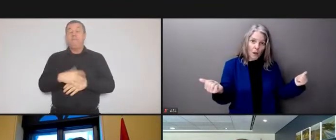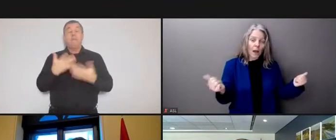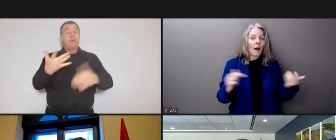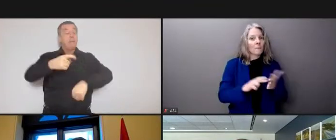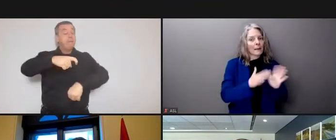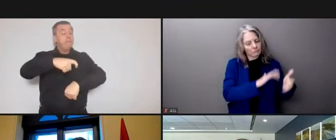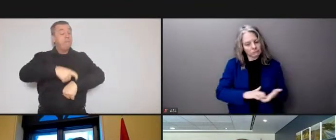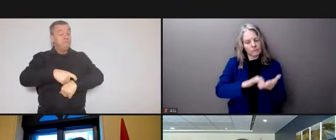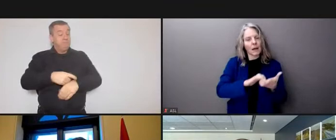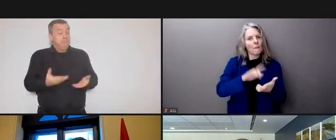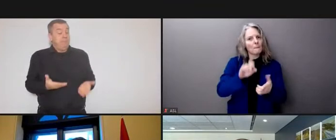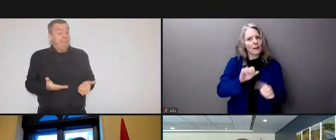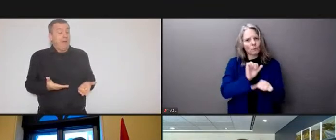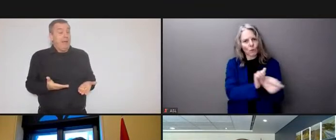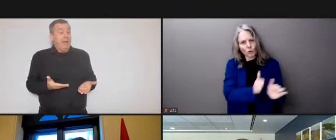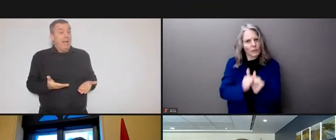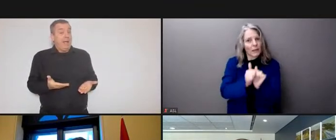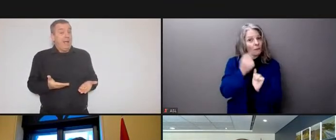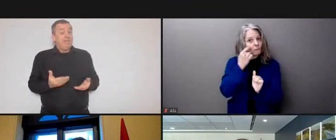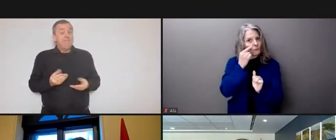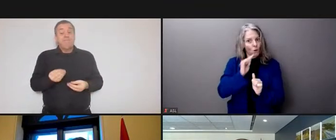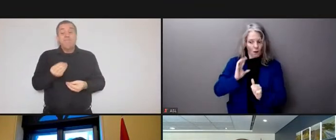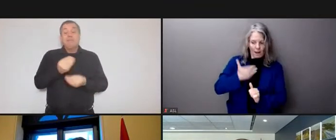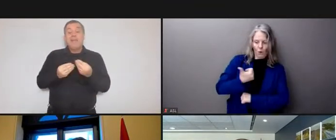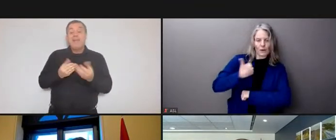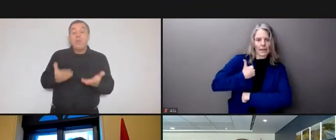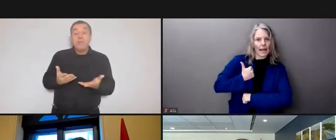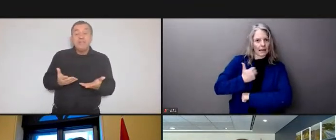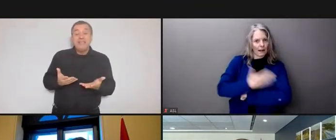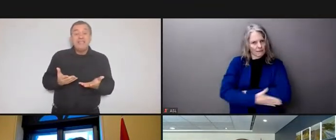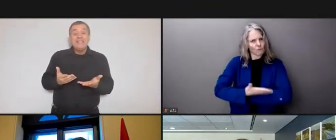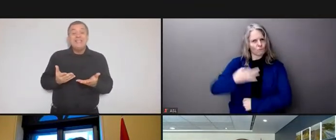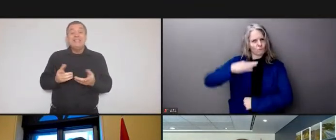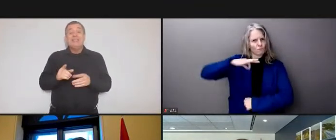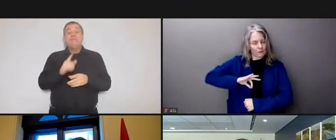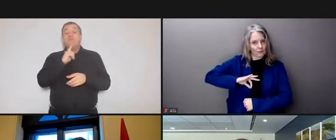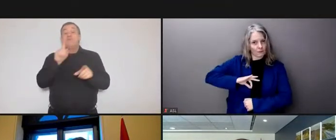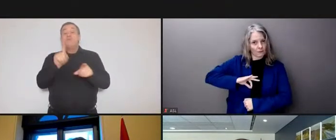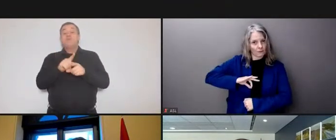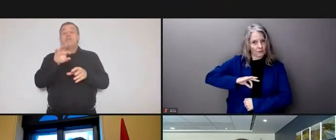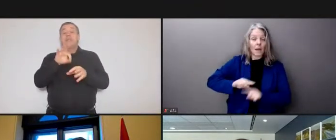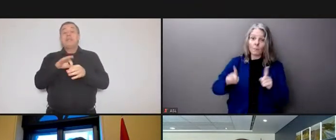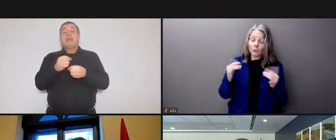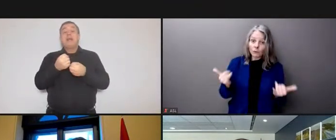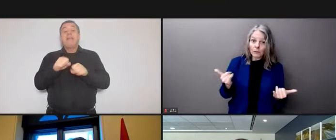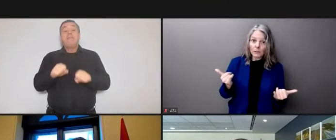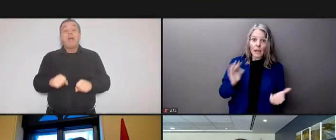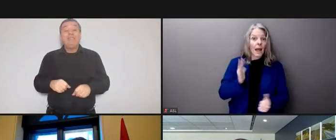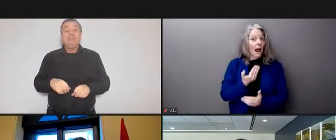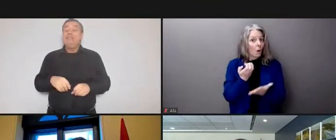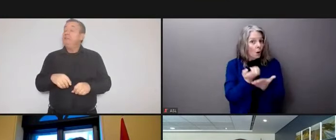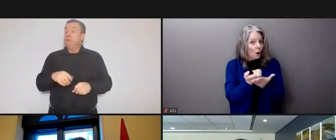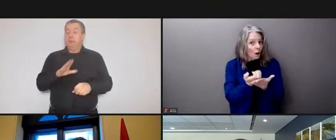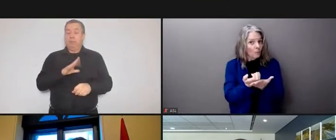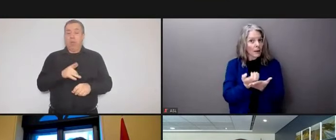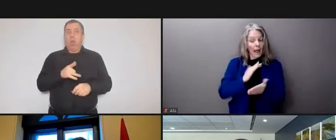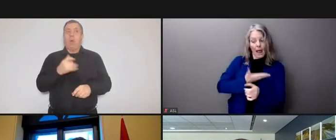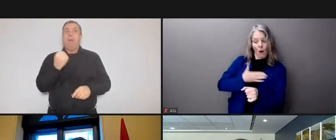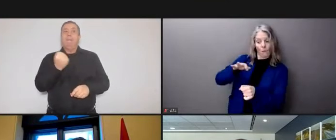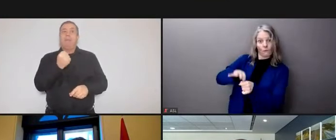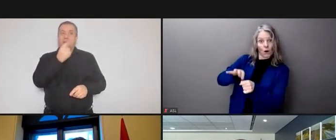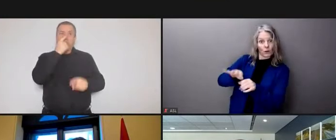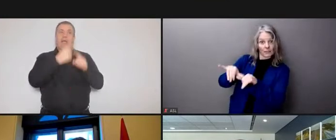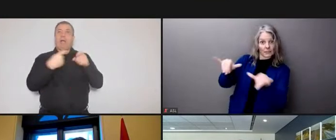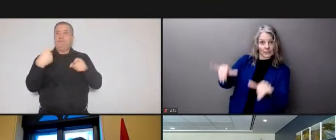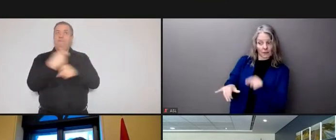actuelle notre économie et notre démocratie sont confrontés à une menace grave